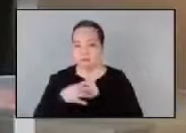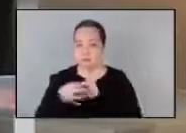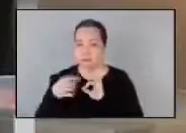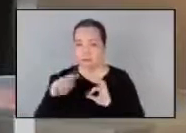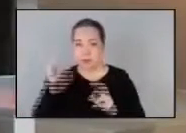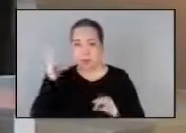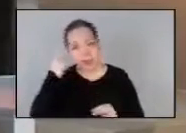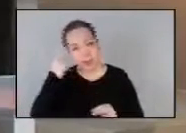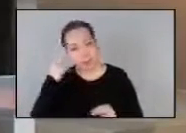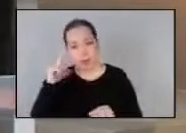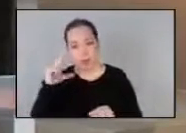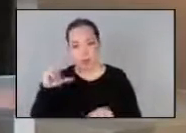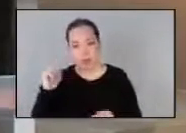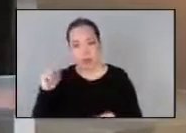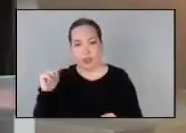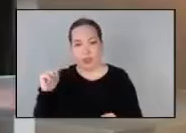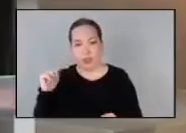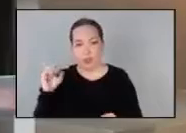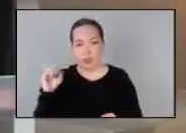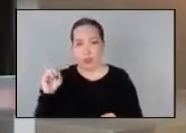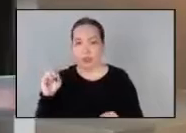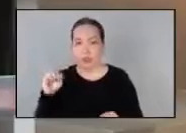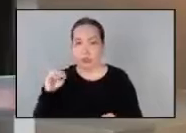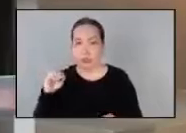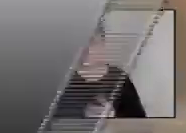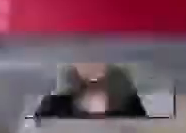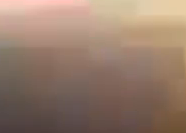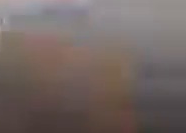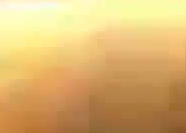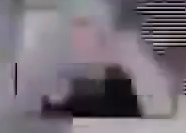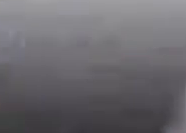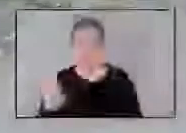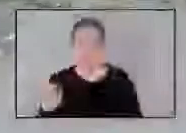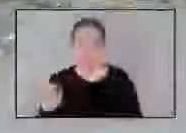Si Rod Lagusan sa Italia Live. Rise and shine, Rod!